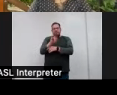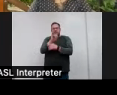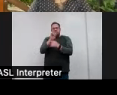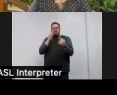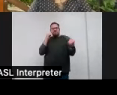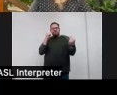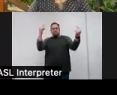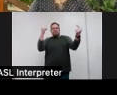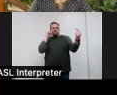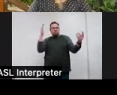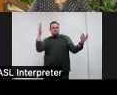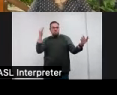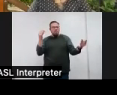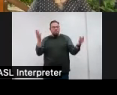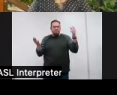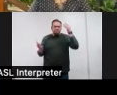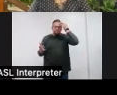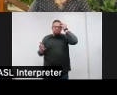for